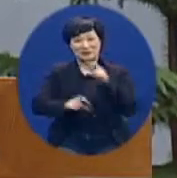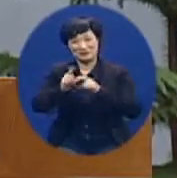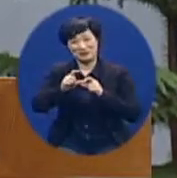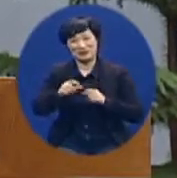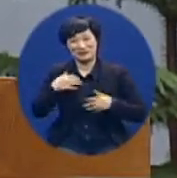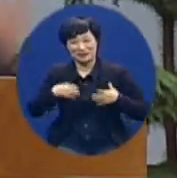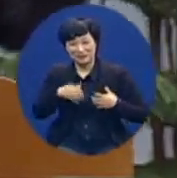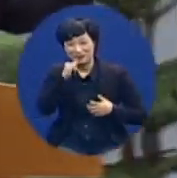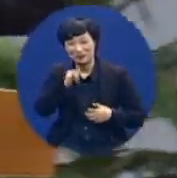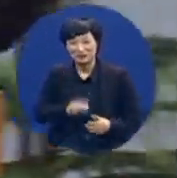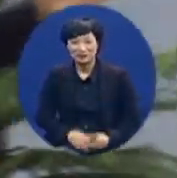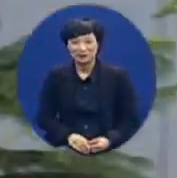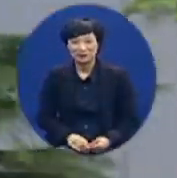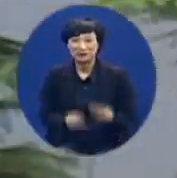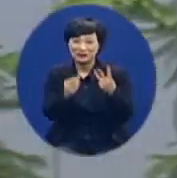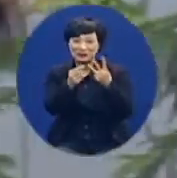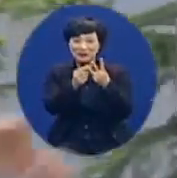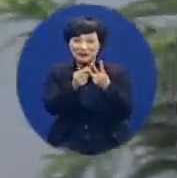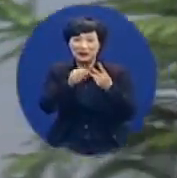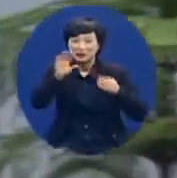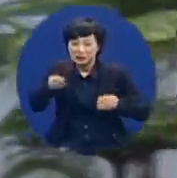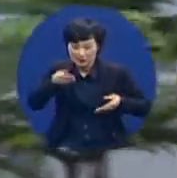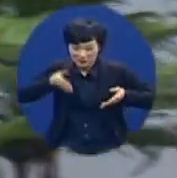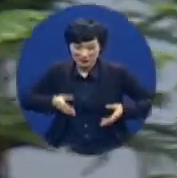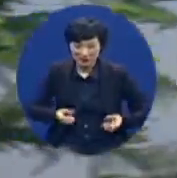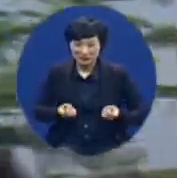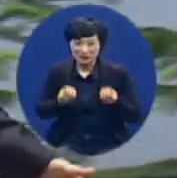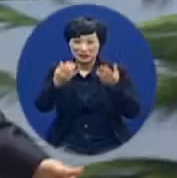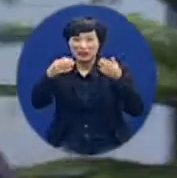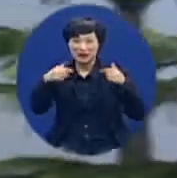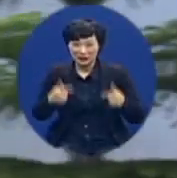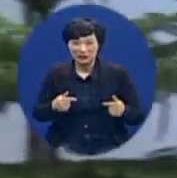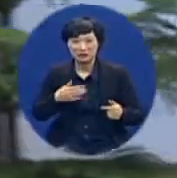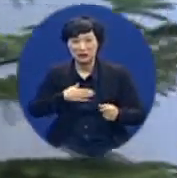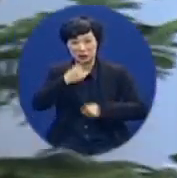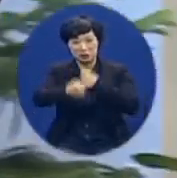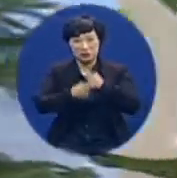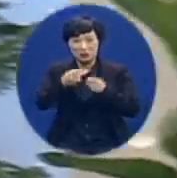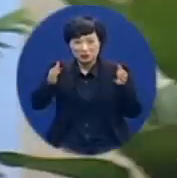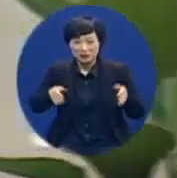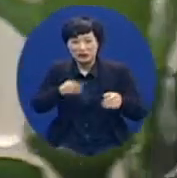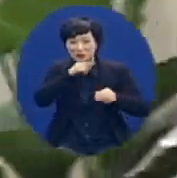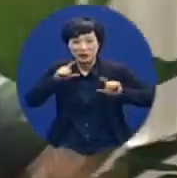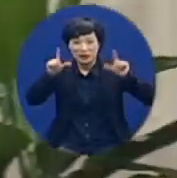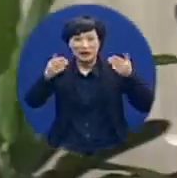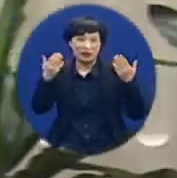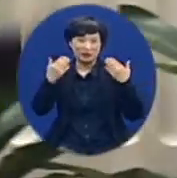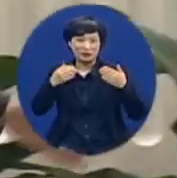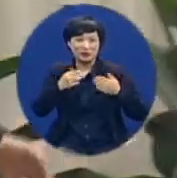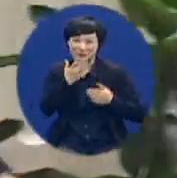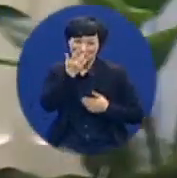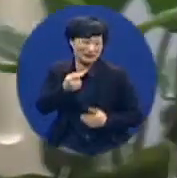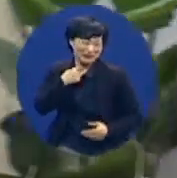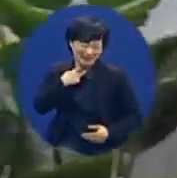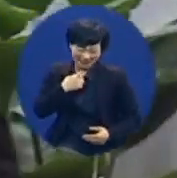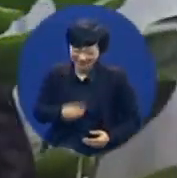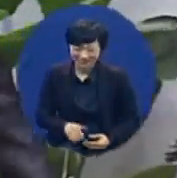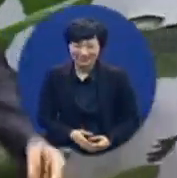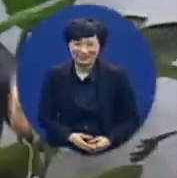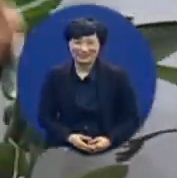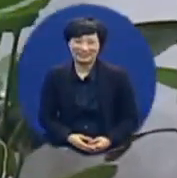뭐냐 성탄절은 어김없이 나는 년 동안 주일학교 결석을 한 번도 안 했기